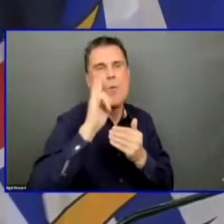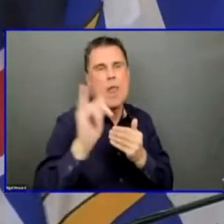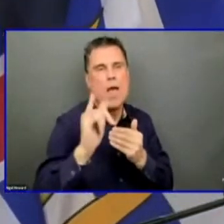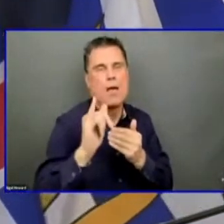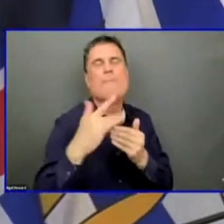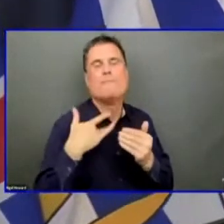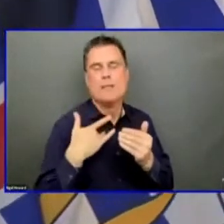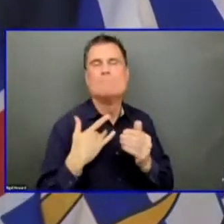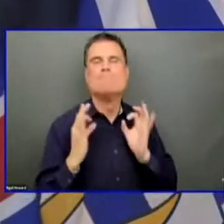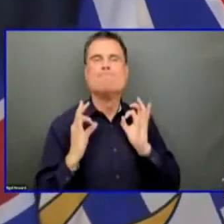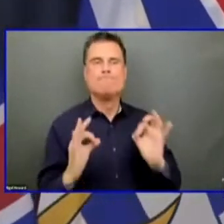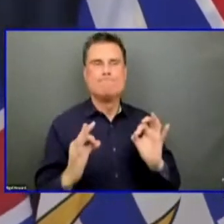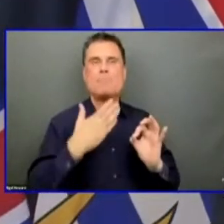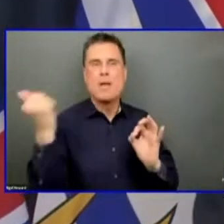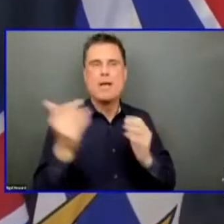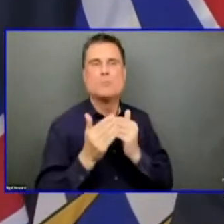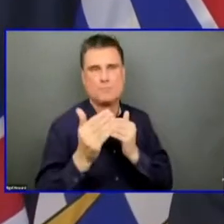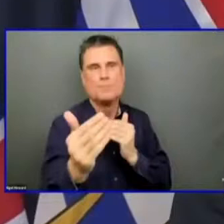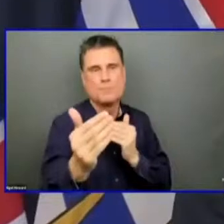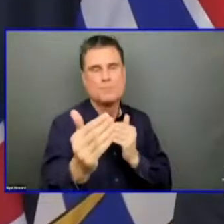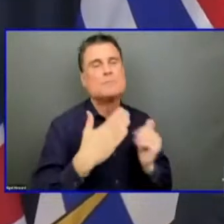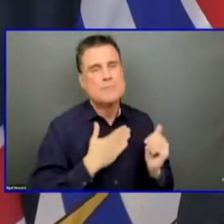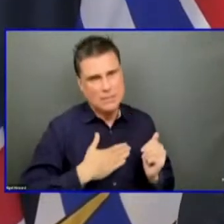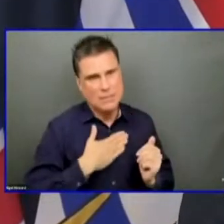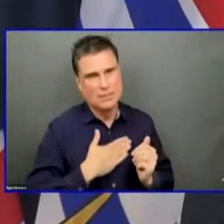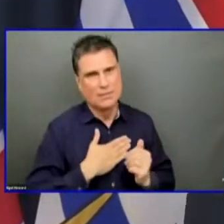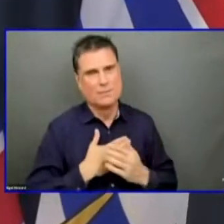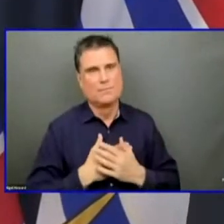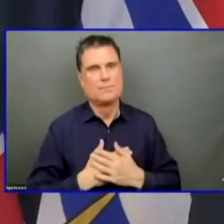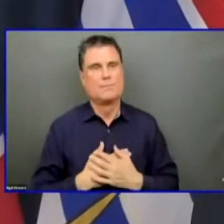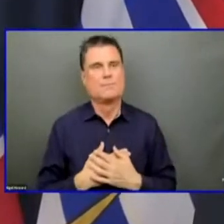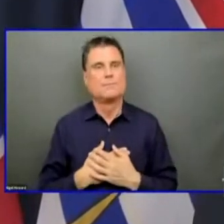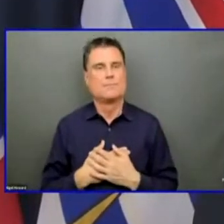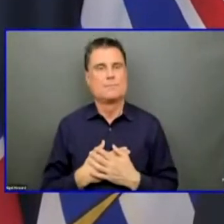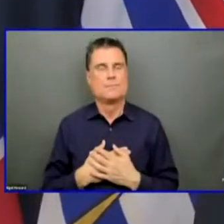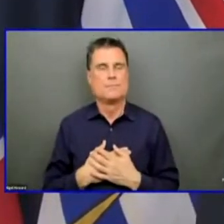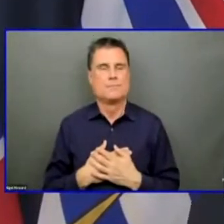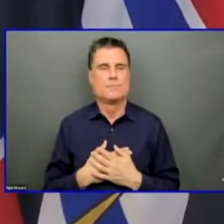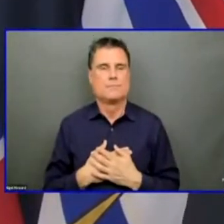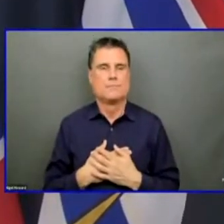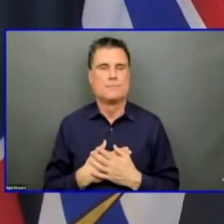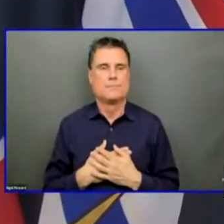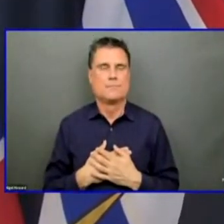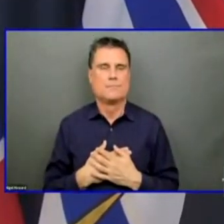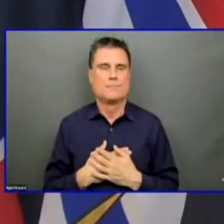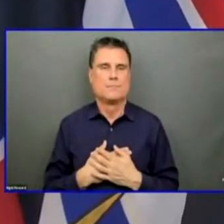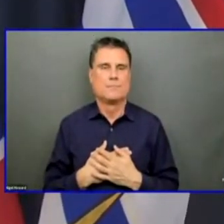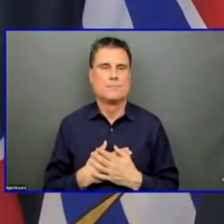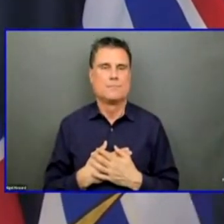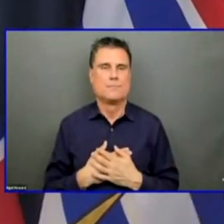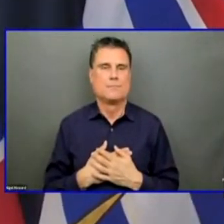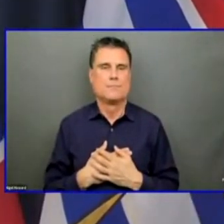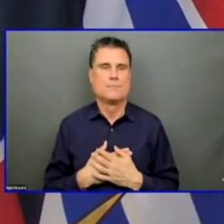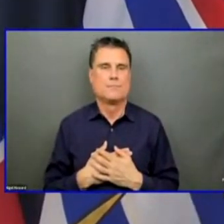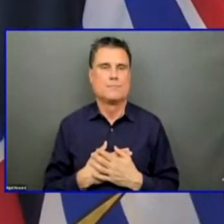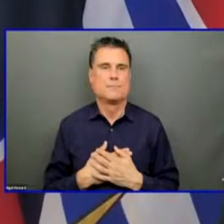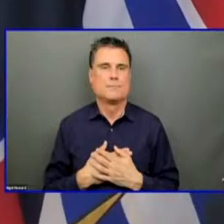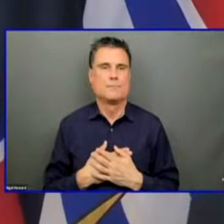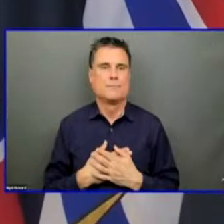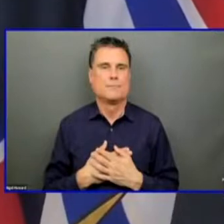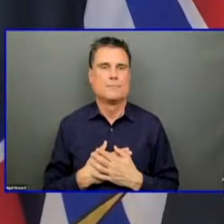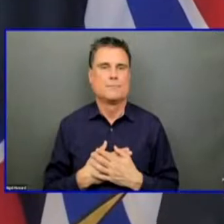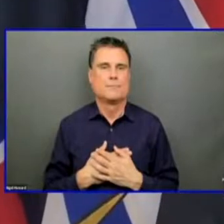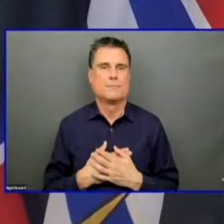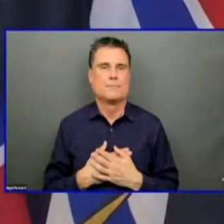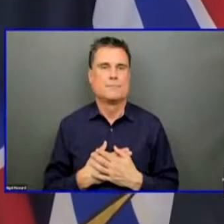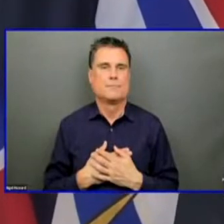们这个，限制他们那个我们都是年纪轻的人过来的，可能中西文化呢又不一样，年纪轻的人特别活跃